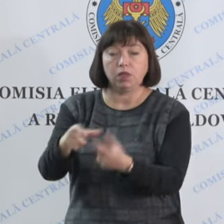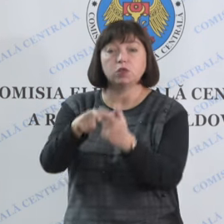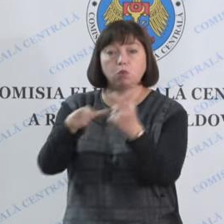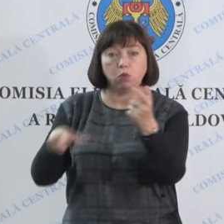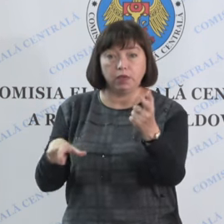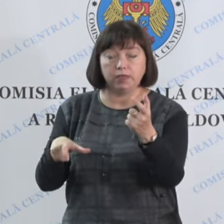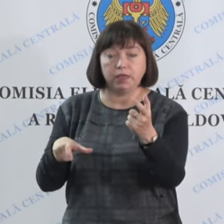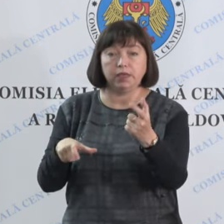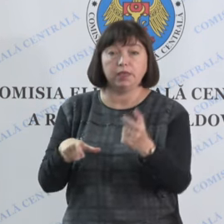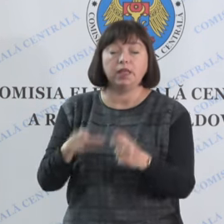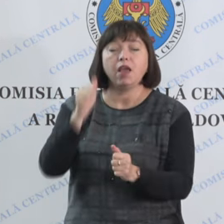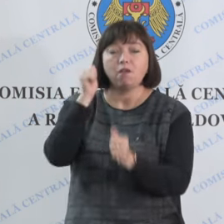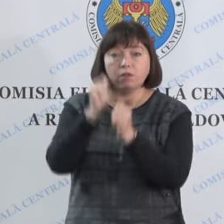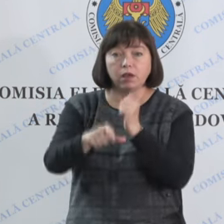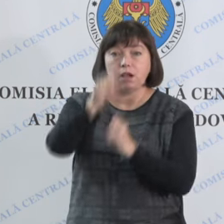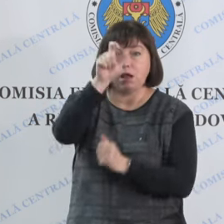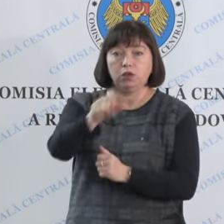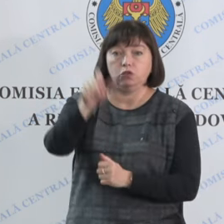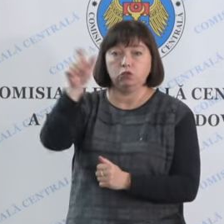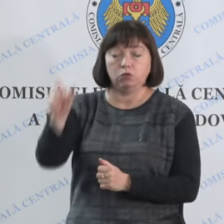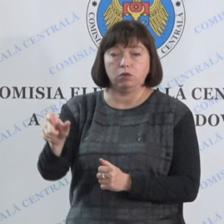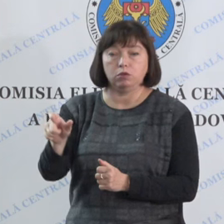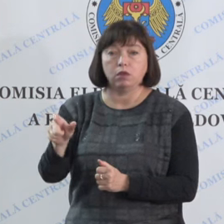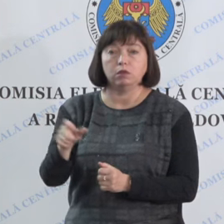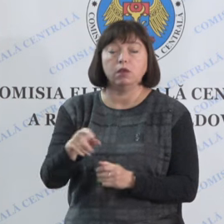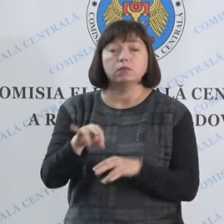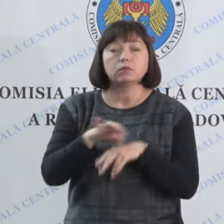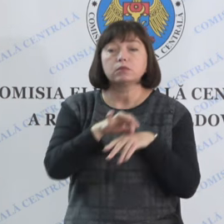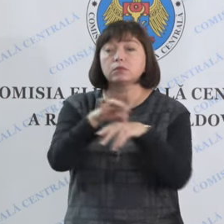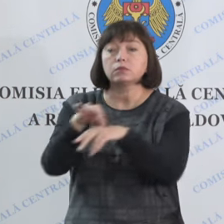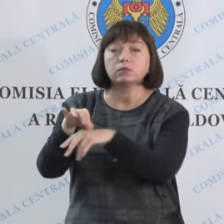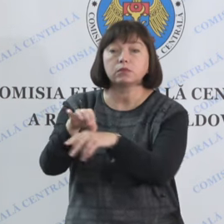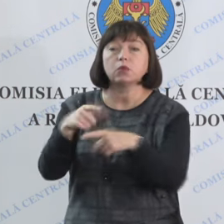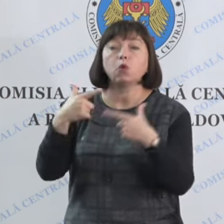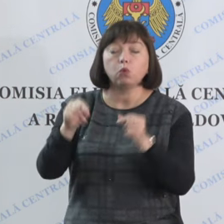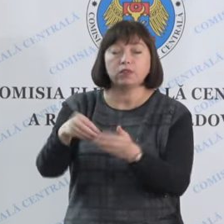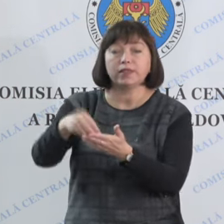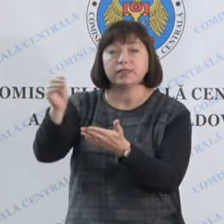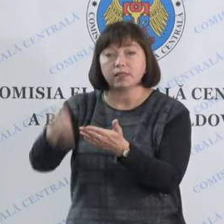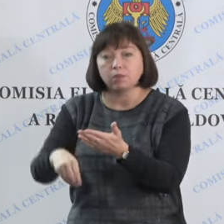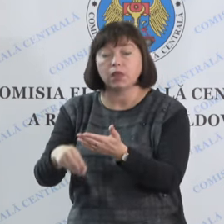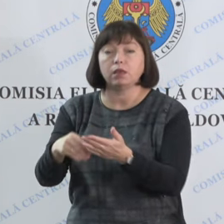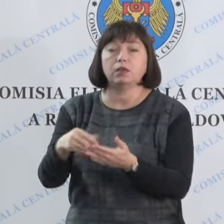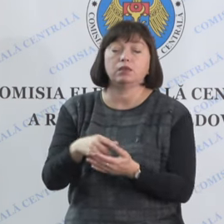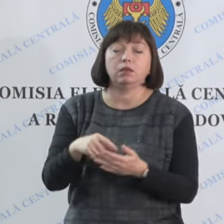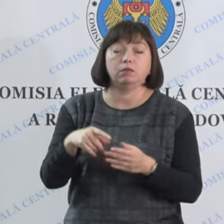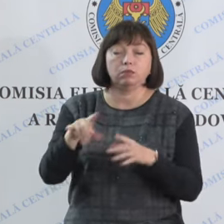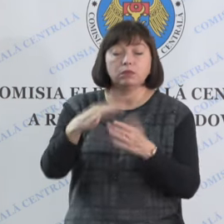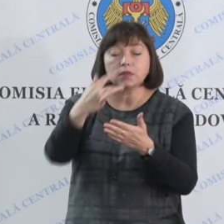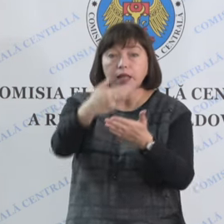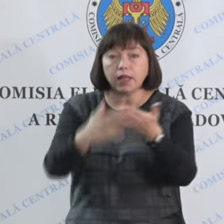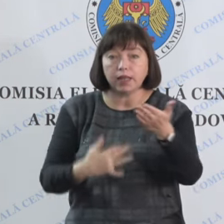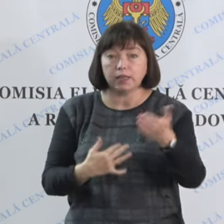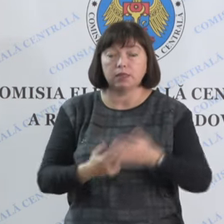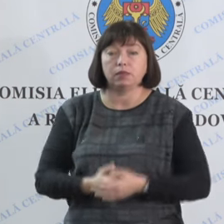buletinele fiecărui cetățean, ghidându-i unde să semneze în lista electorală.